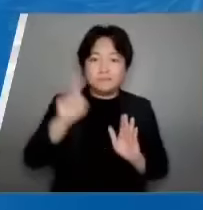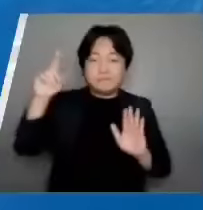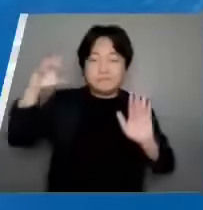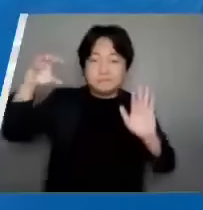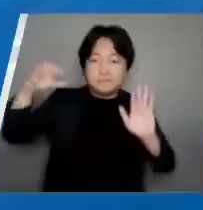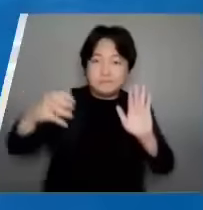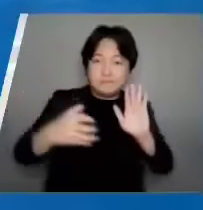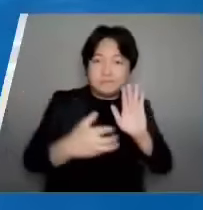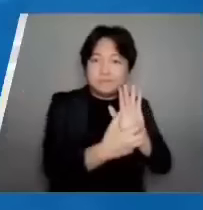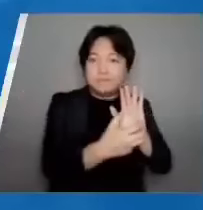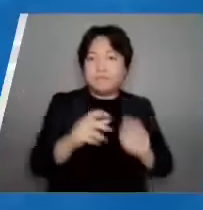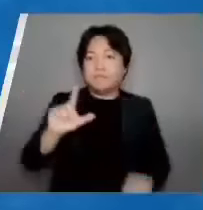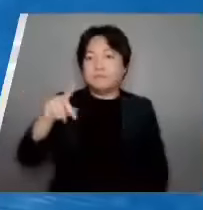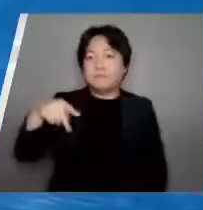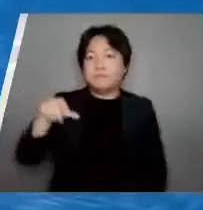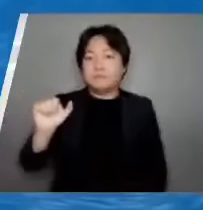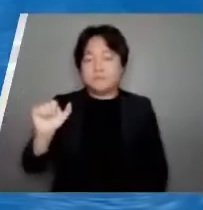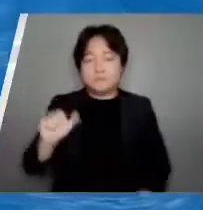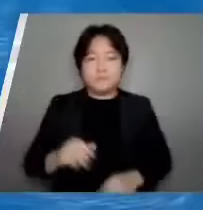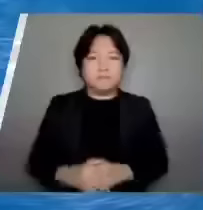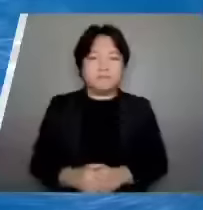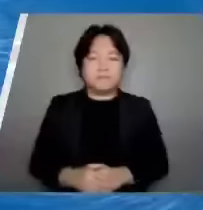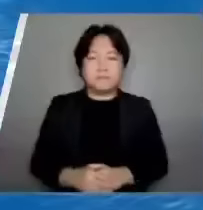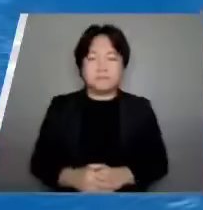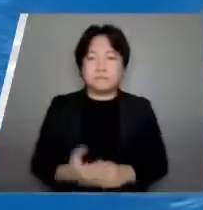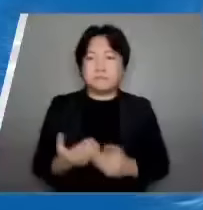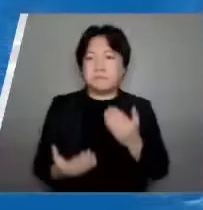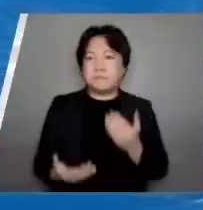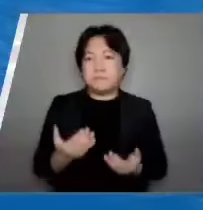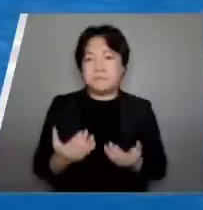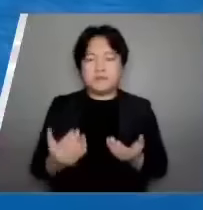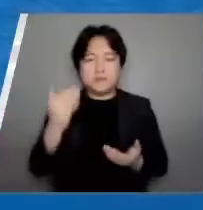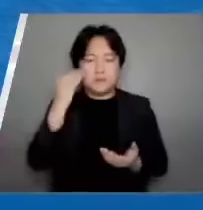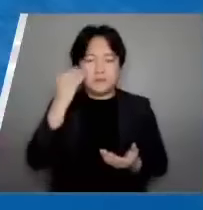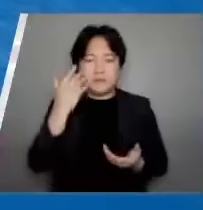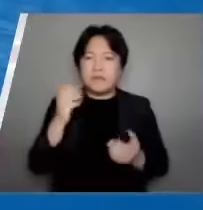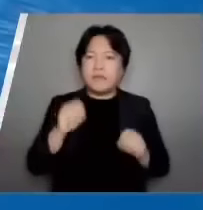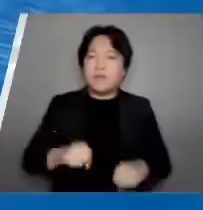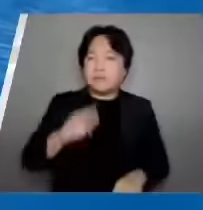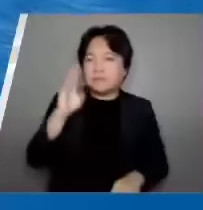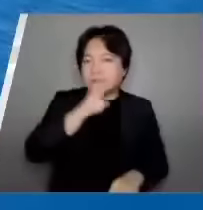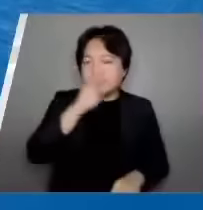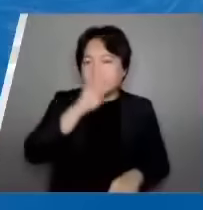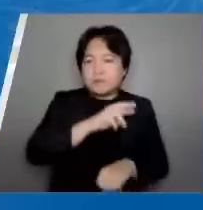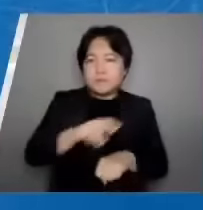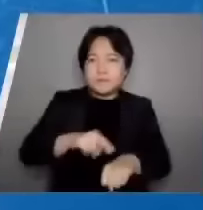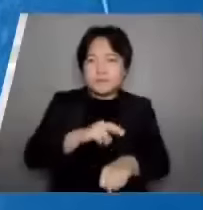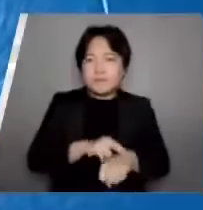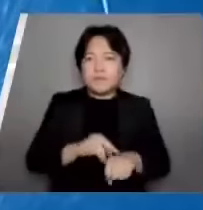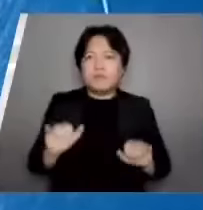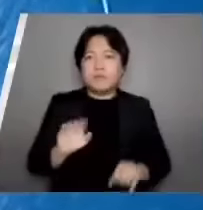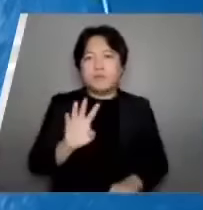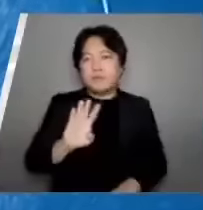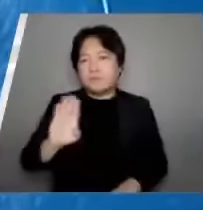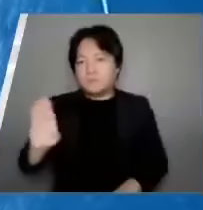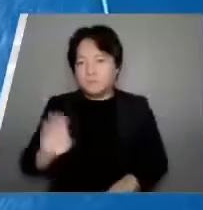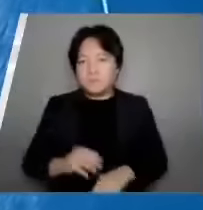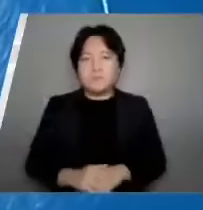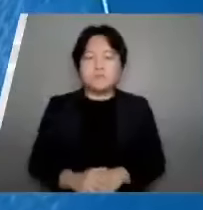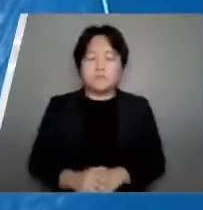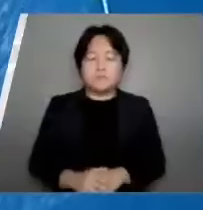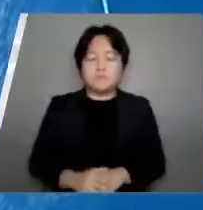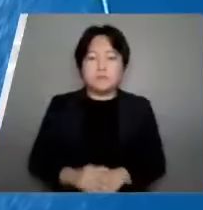mga susunod na araw. Posible rin itong tawirin ang Bicol region at silangang bahagi ng Mimaropa. Ang southwest monsoon